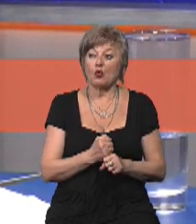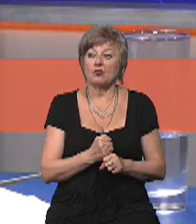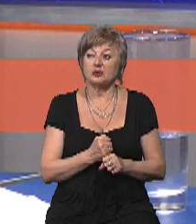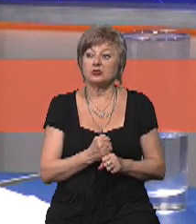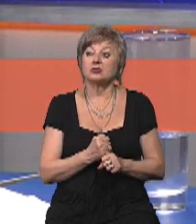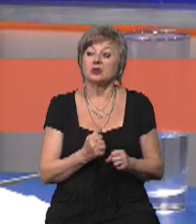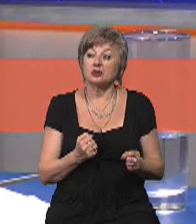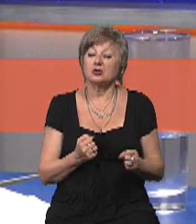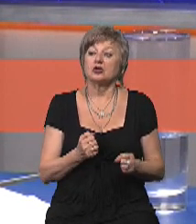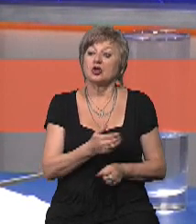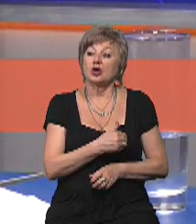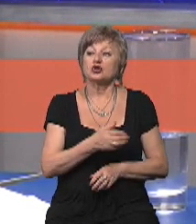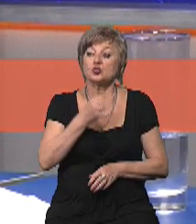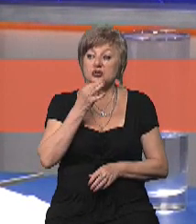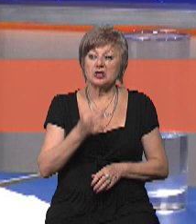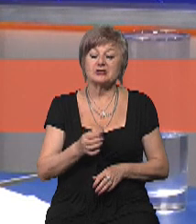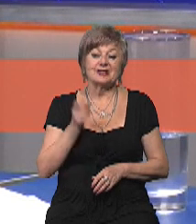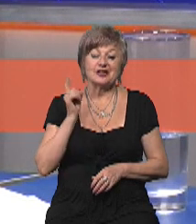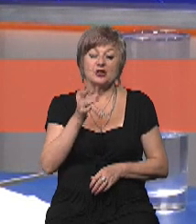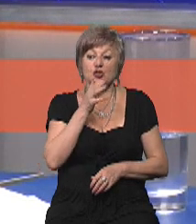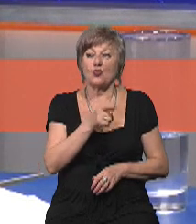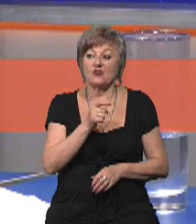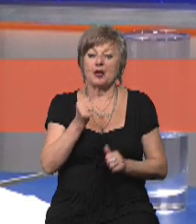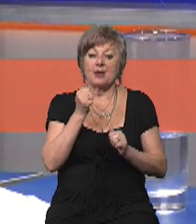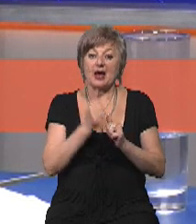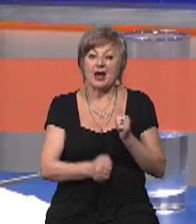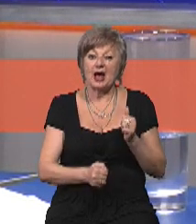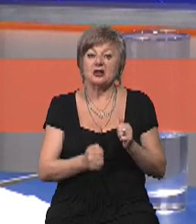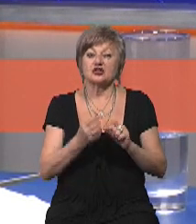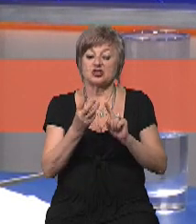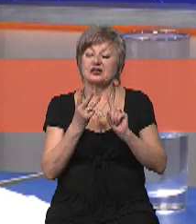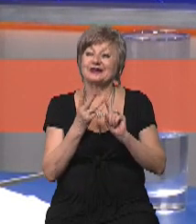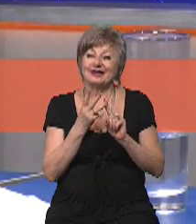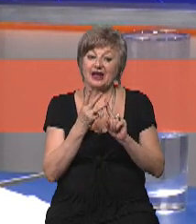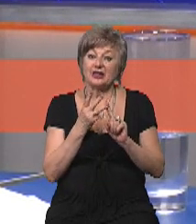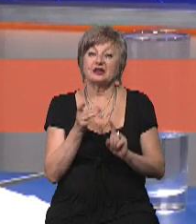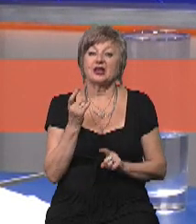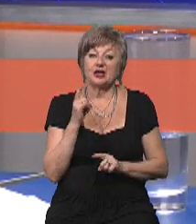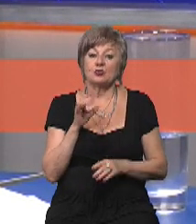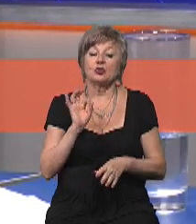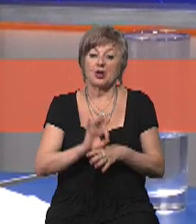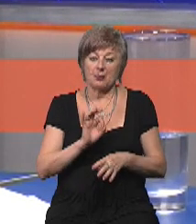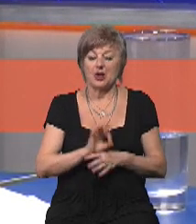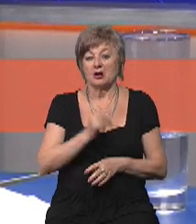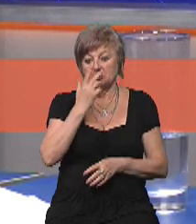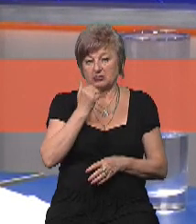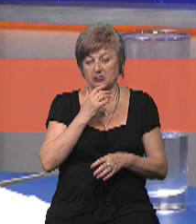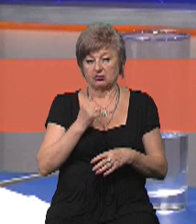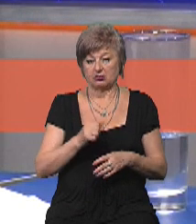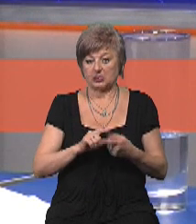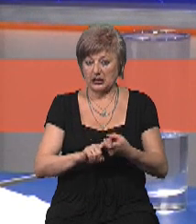городского совета. Хочу сразу сказать, что на то время каждый третий практически ребенок у нас болел этим заболеванием,